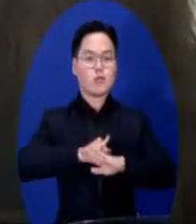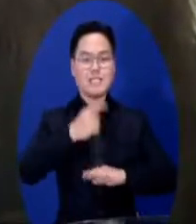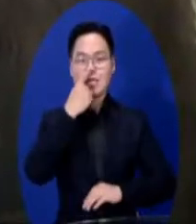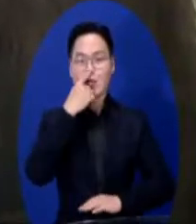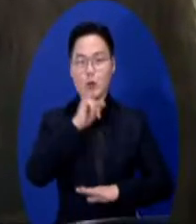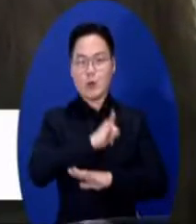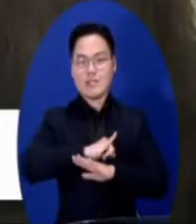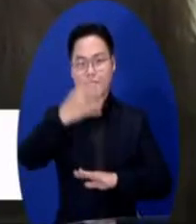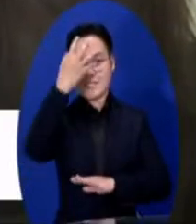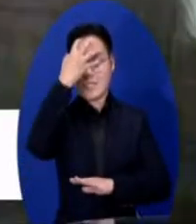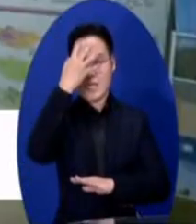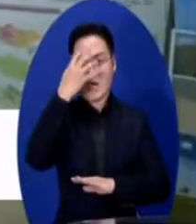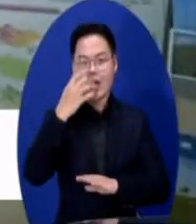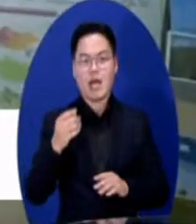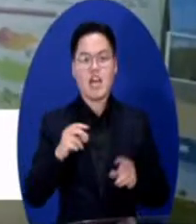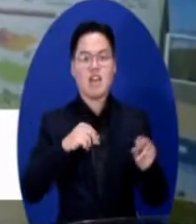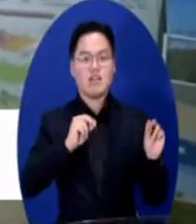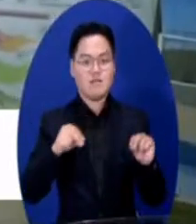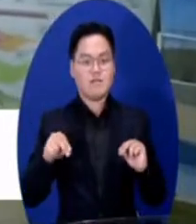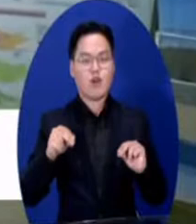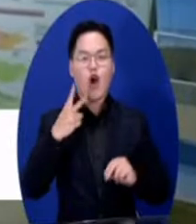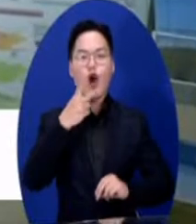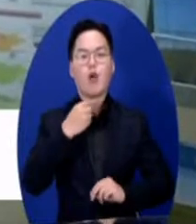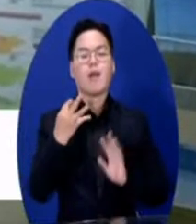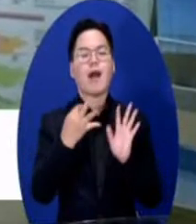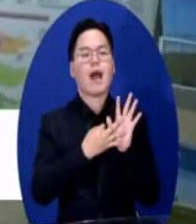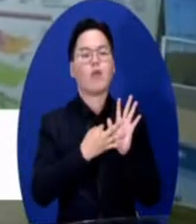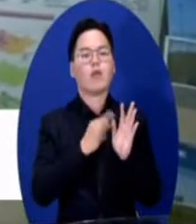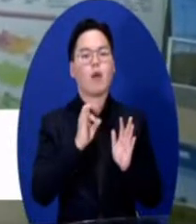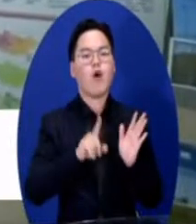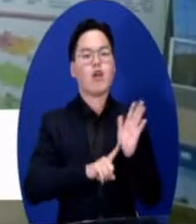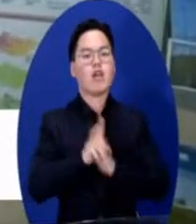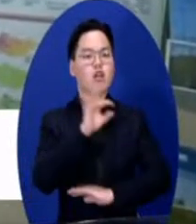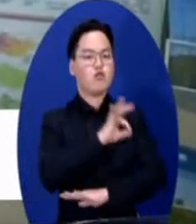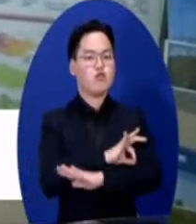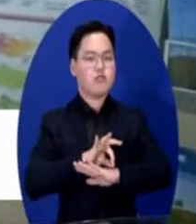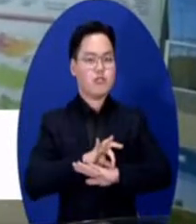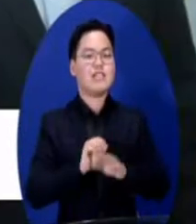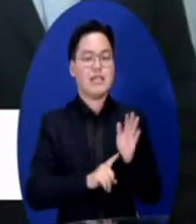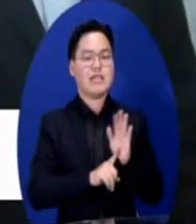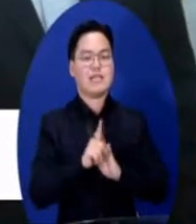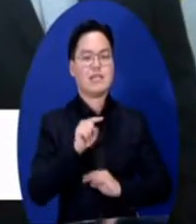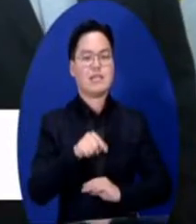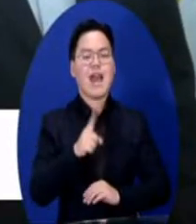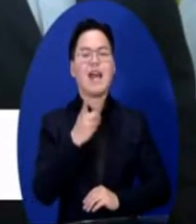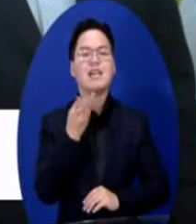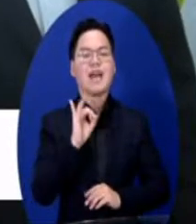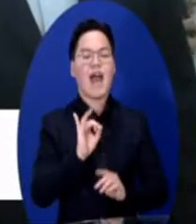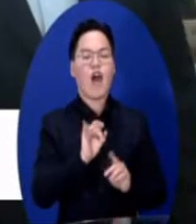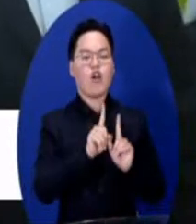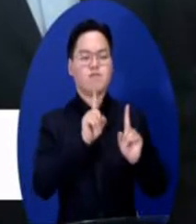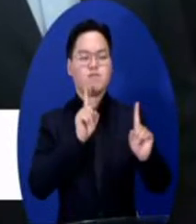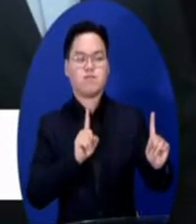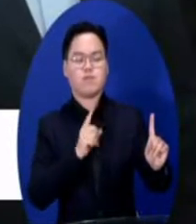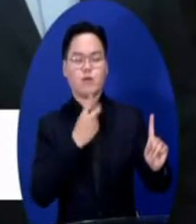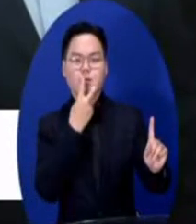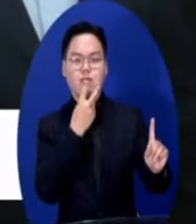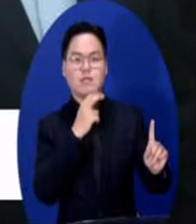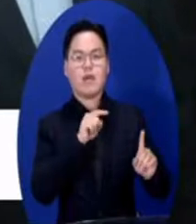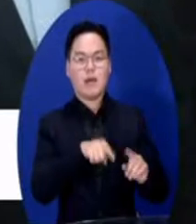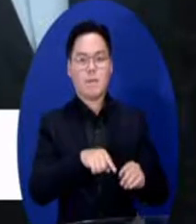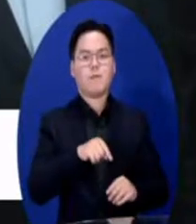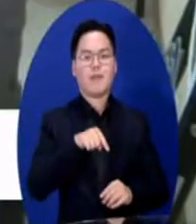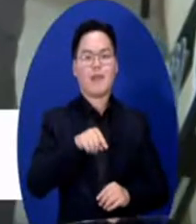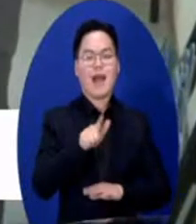Монгол Улс бүгд найрамд хэд хадаас засгийн газрын хоорондын гэрээгээр 2018 оноос дээрх төслийг хэрэгжүүлж байна. Зайнаас тандах аргаар нийт нутаг